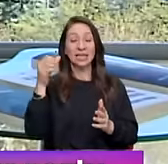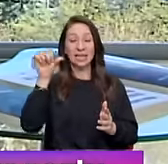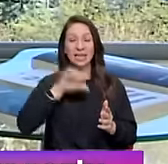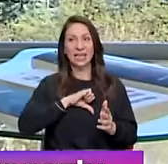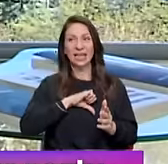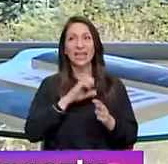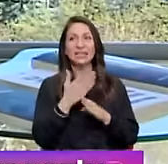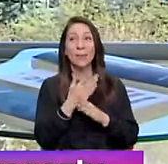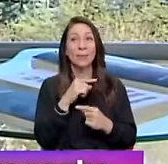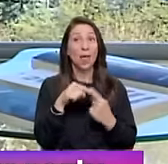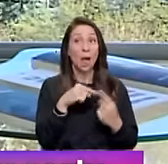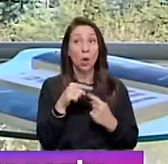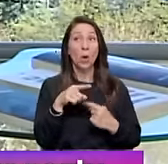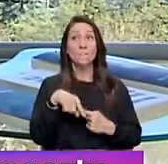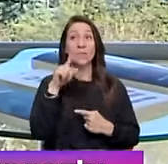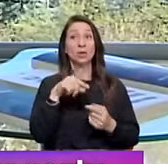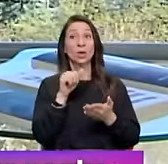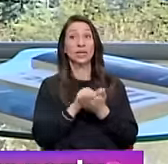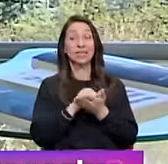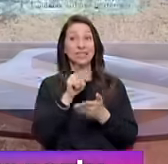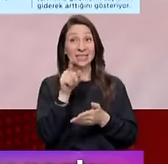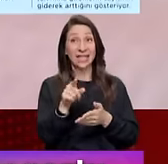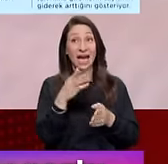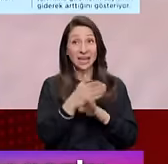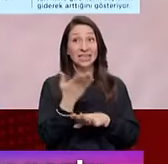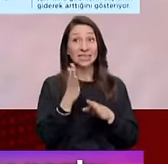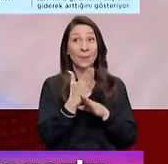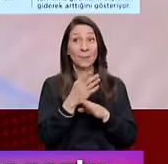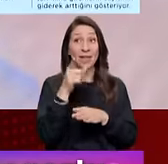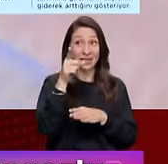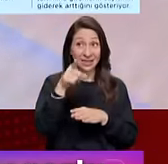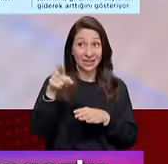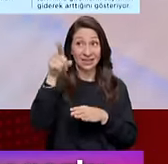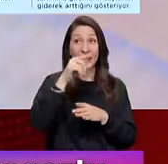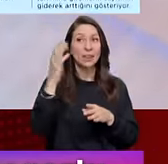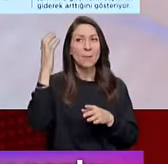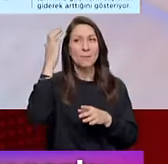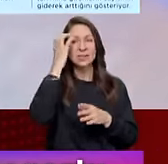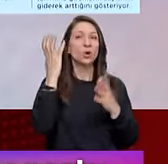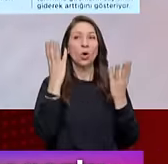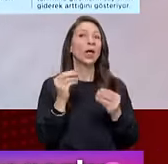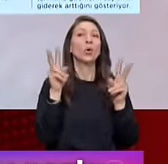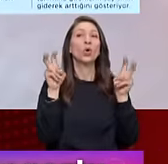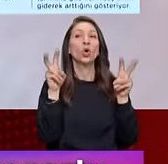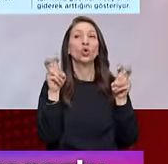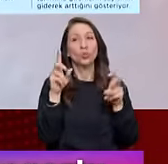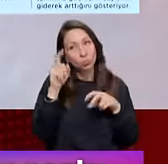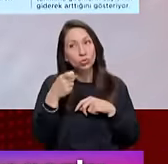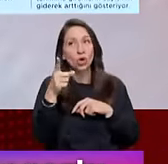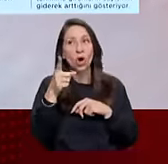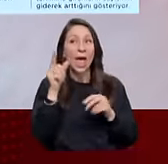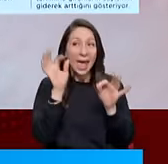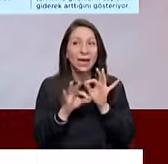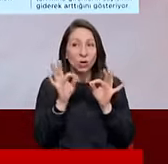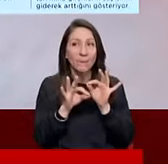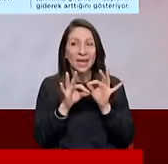yenilginin sebebini arıyor. Bir Gün gazetesinde de aslında sebeplerin en başında yer alan konu bulunuyor.